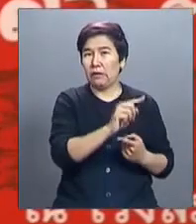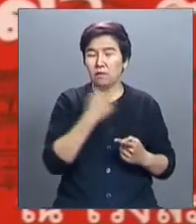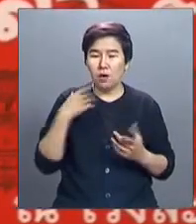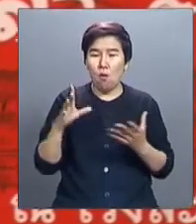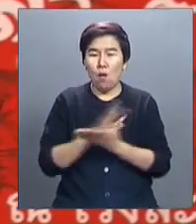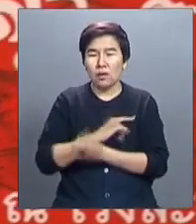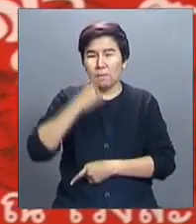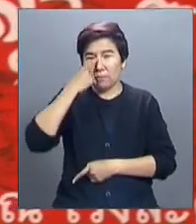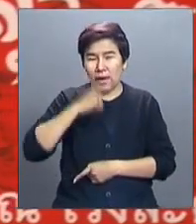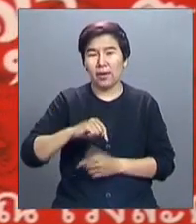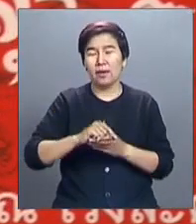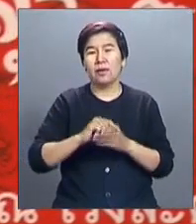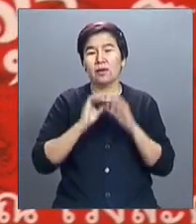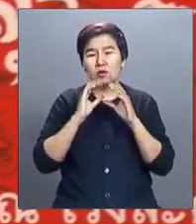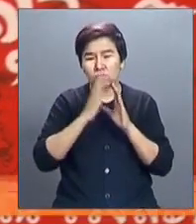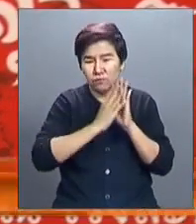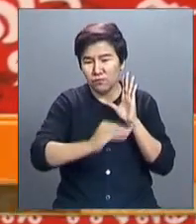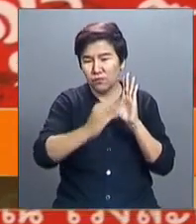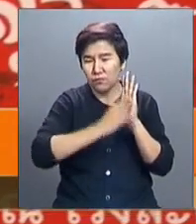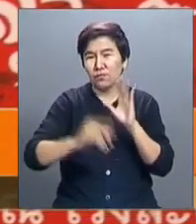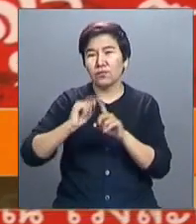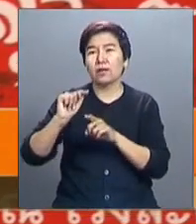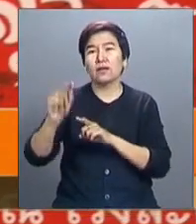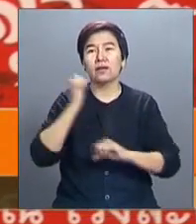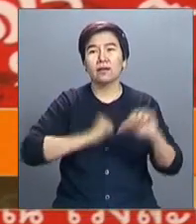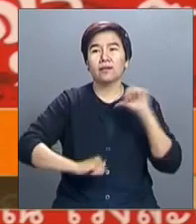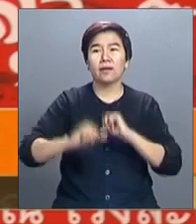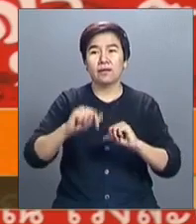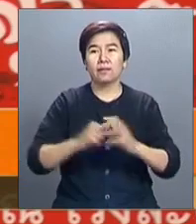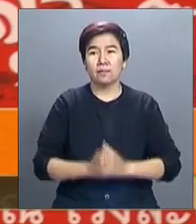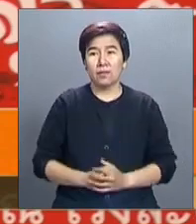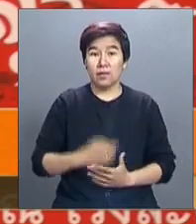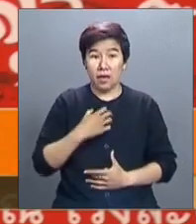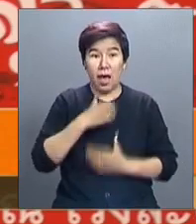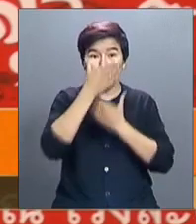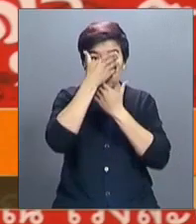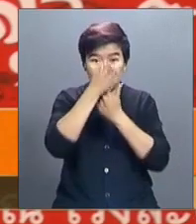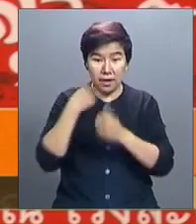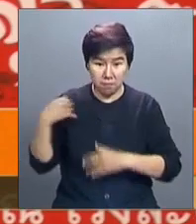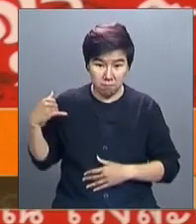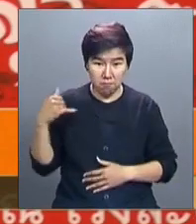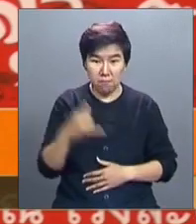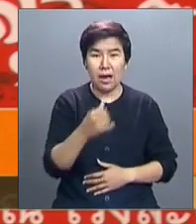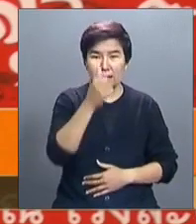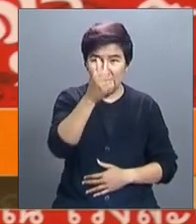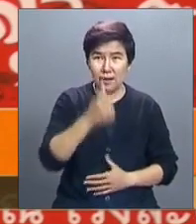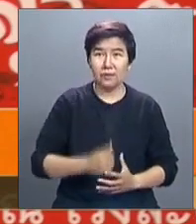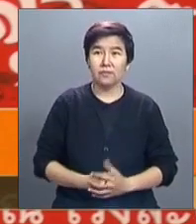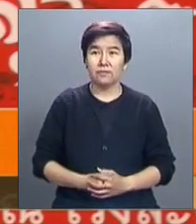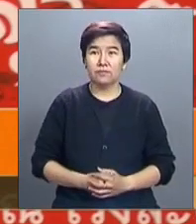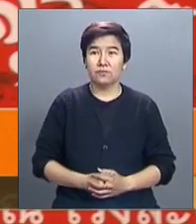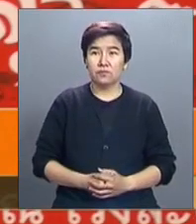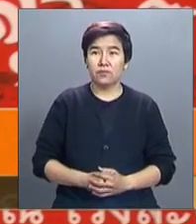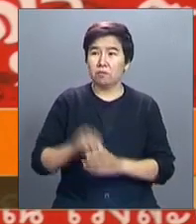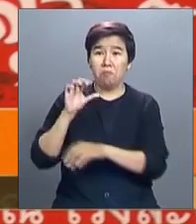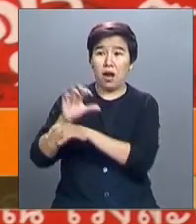ทุกอย่างมาได้ทุกสาขาอาชีพเราไม่จำกัดเลยถ้าอยากจะรักที่จะเรียนก็มาแล้วเขามานี่ไม่ได้เราไม่ได้ไปบอกว่าเฮ้ยคุณต้องม